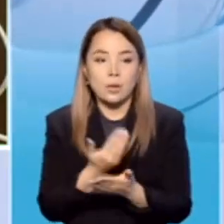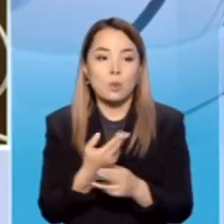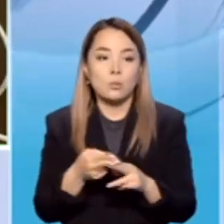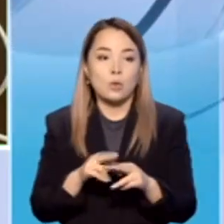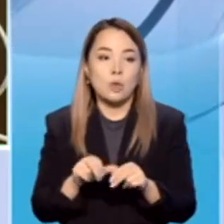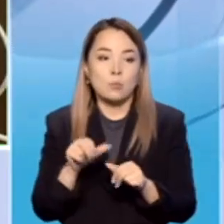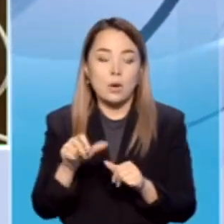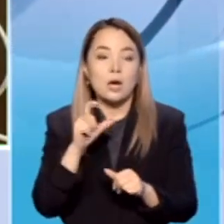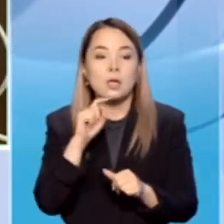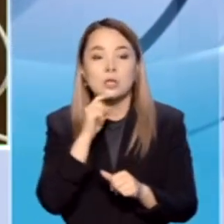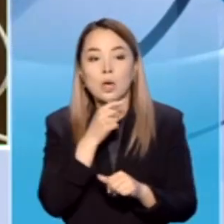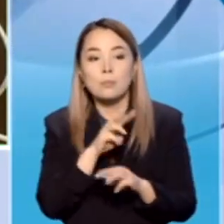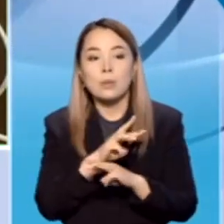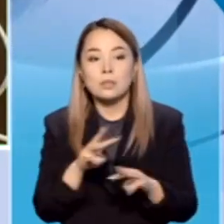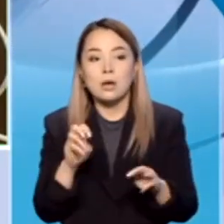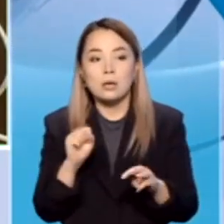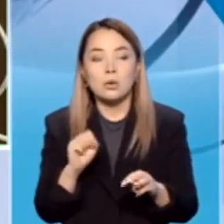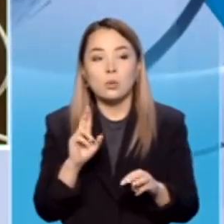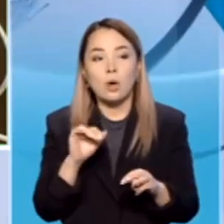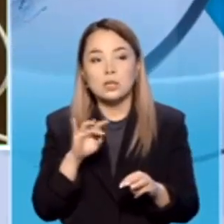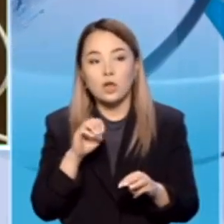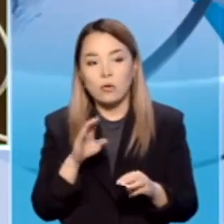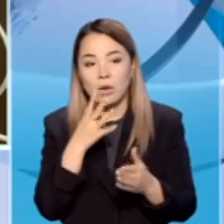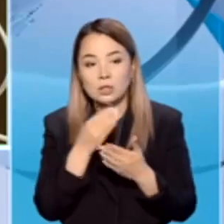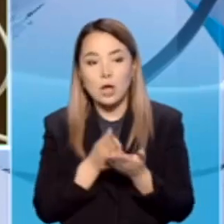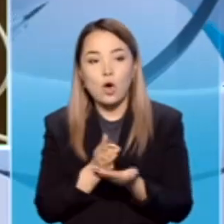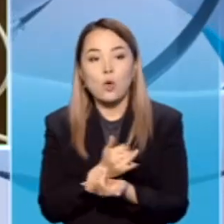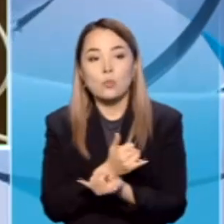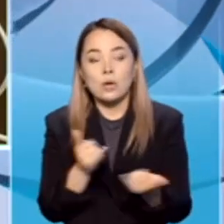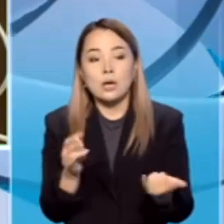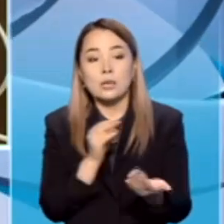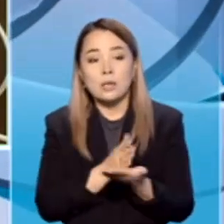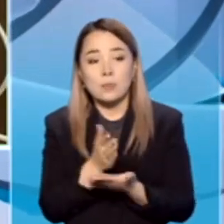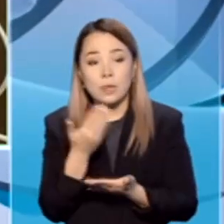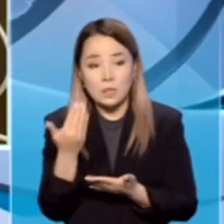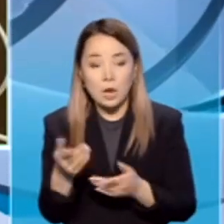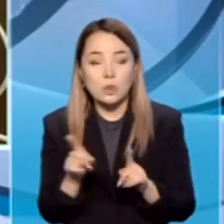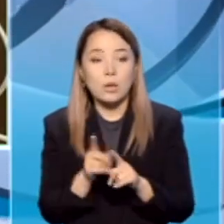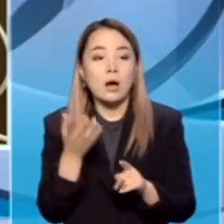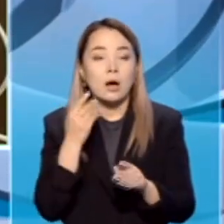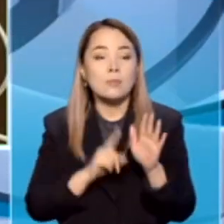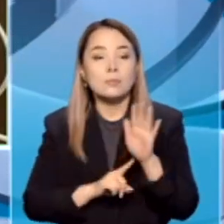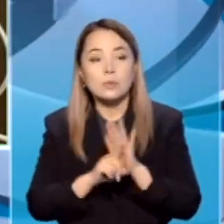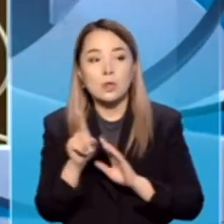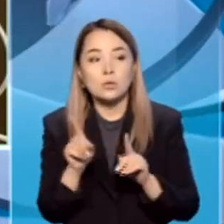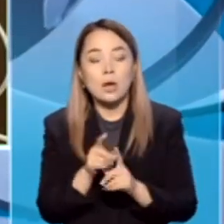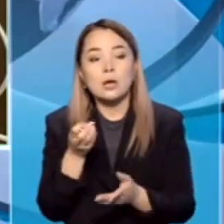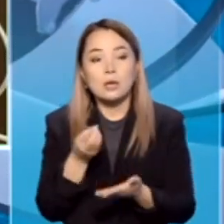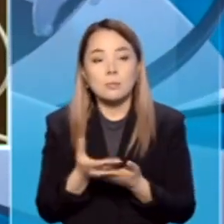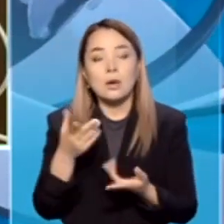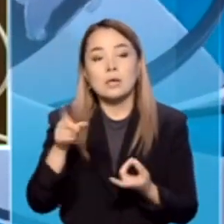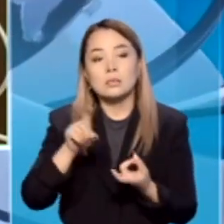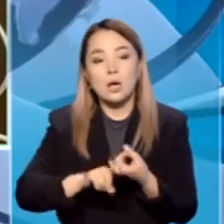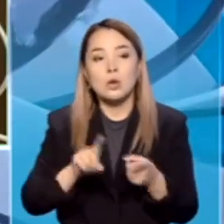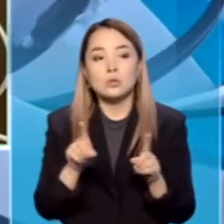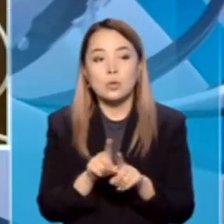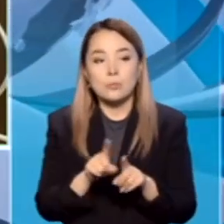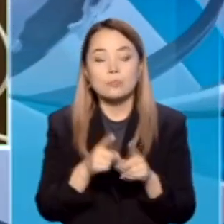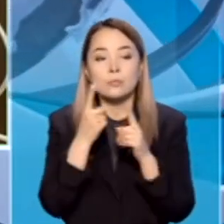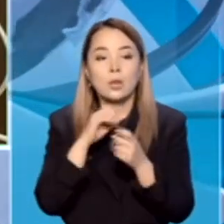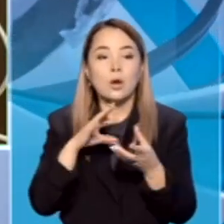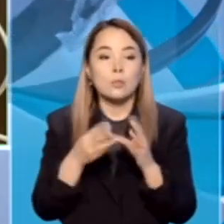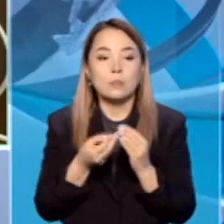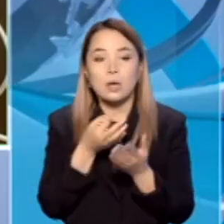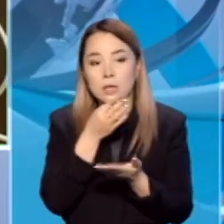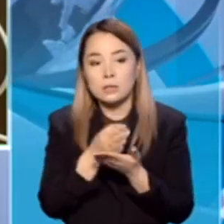бөлек экономика министрі Әлібек Қуантыров коммуналдық қызметтердің қай уақыттан бастап қымбаттайтынына қатысты болжамын